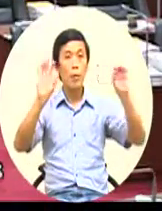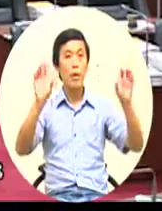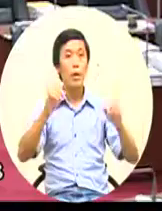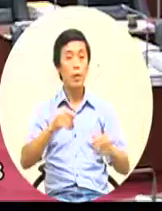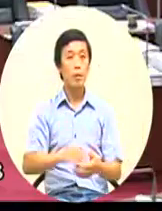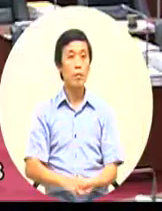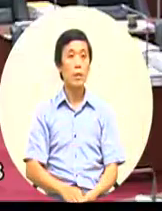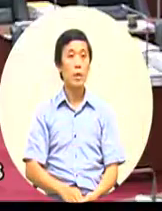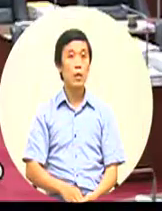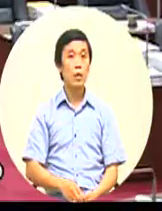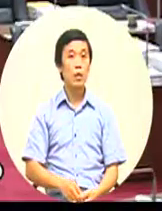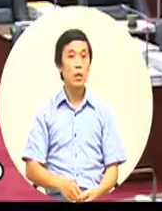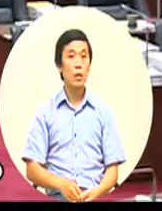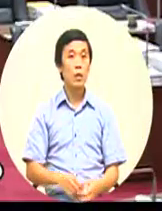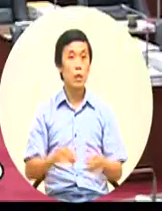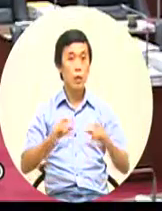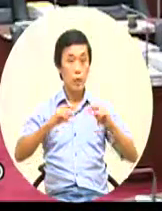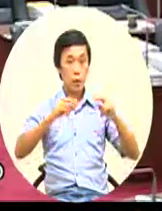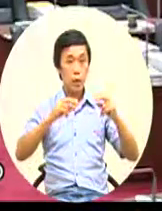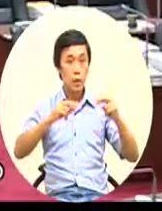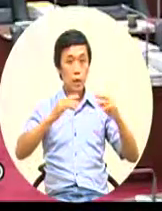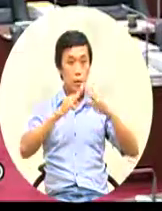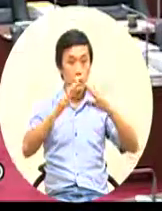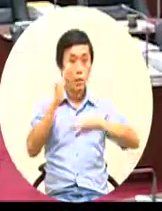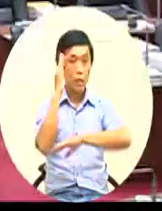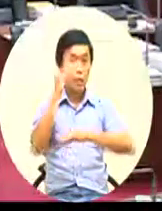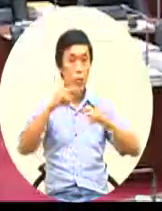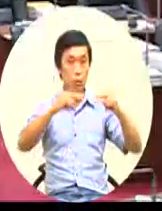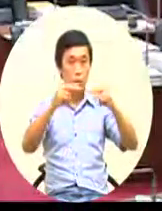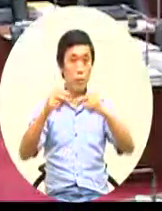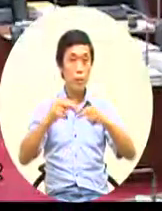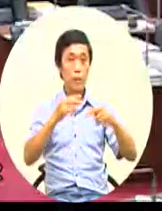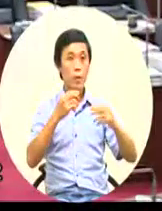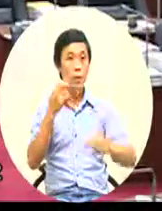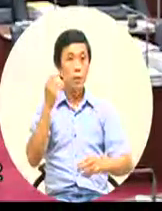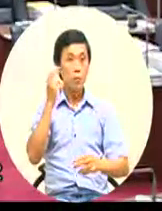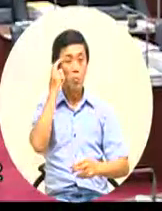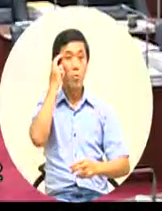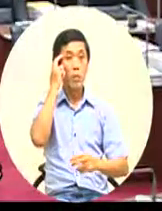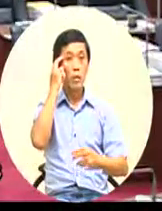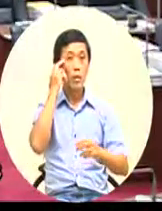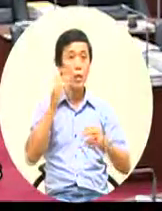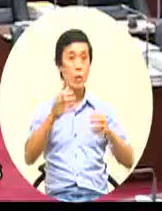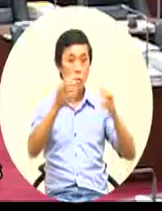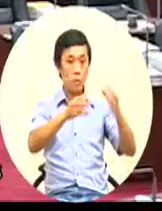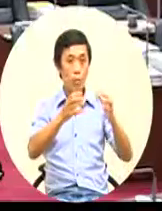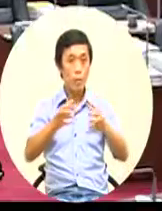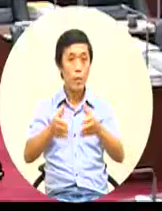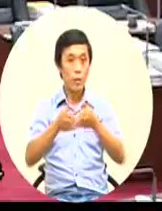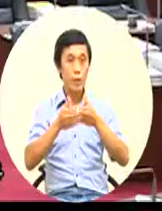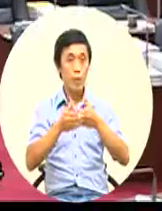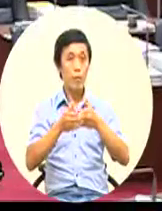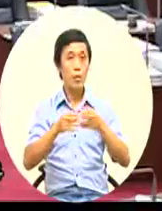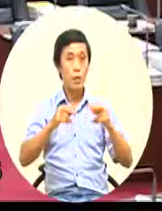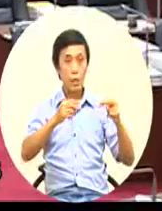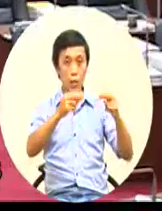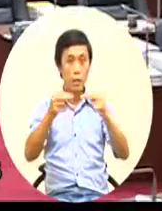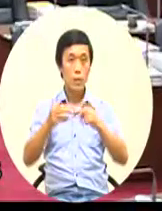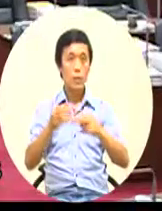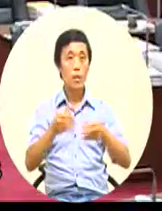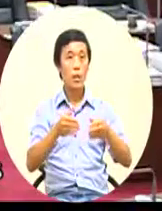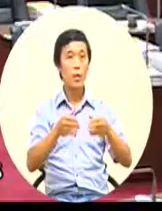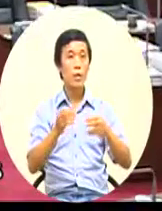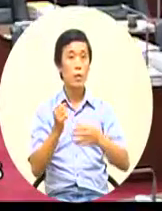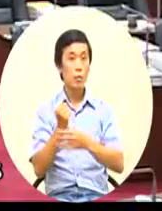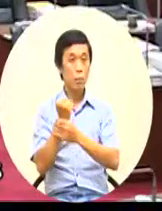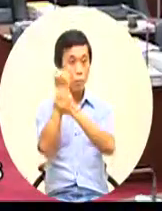设。来，挺改革。爱建设，挺改革；爱建